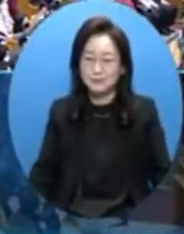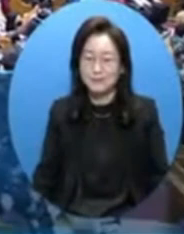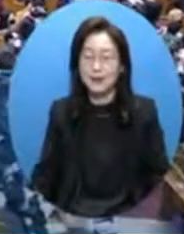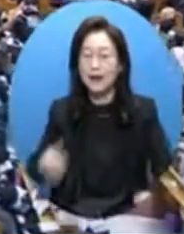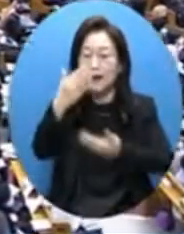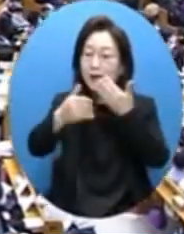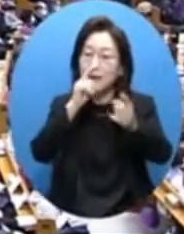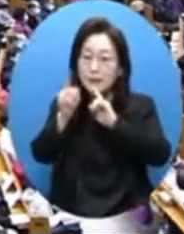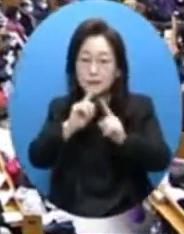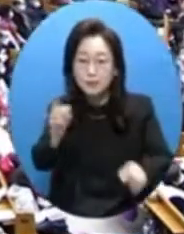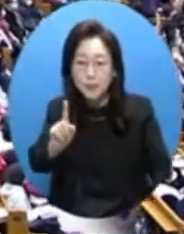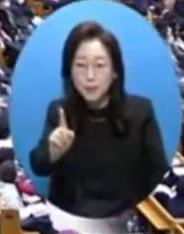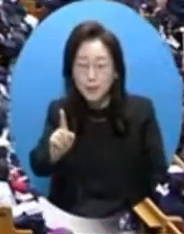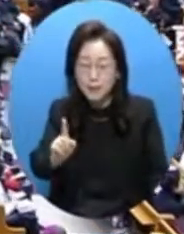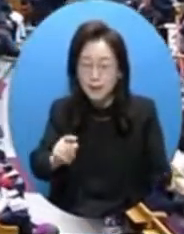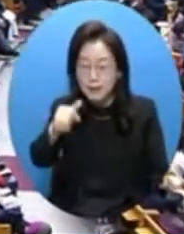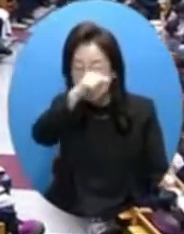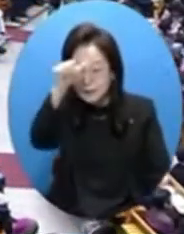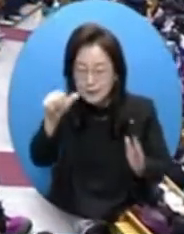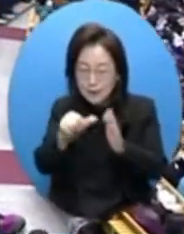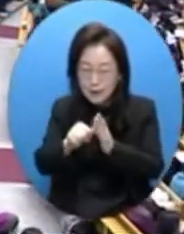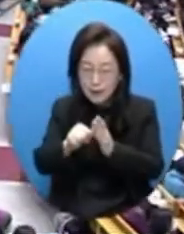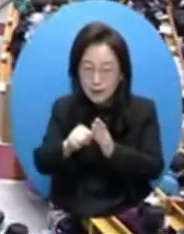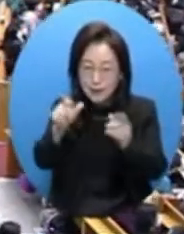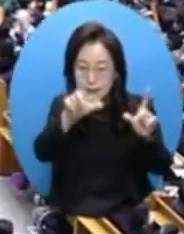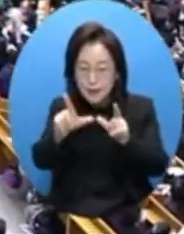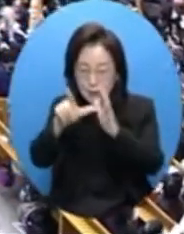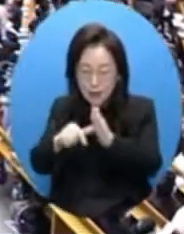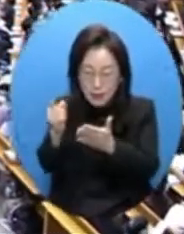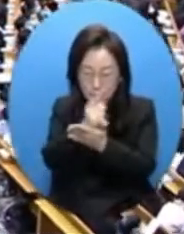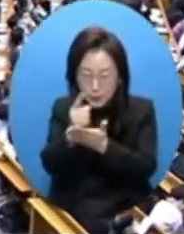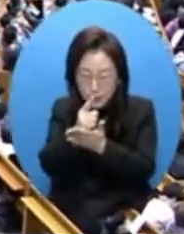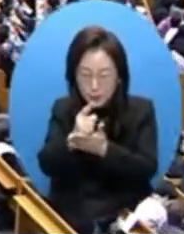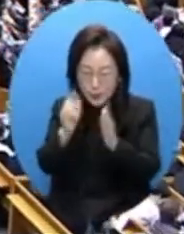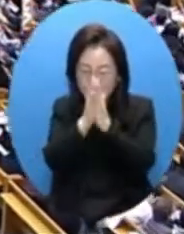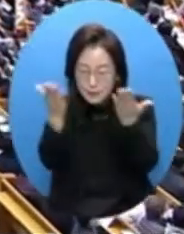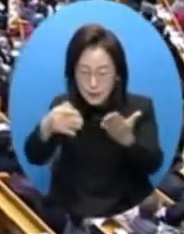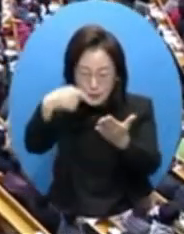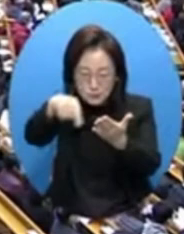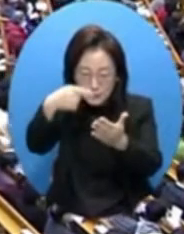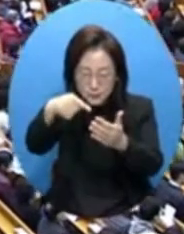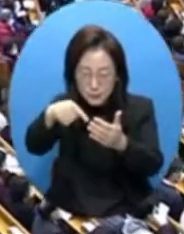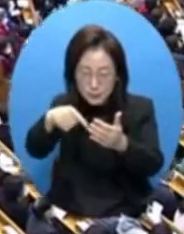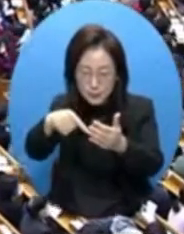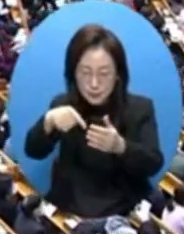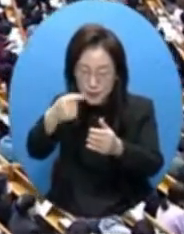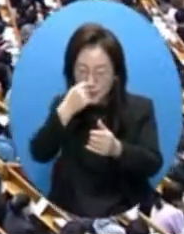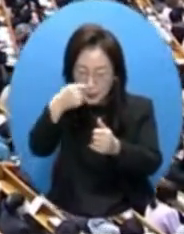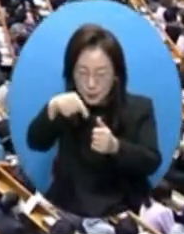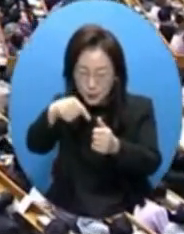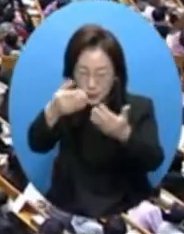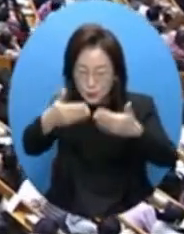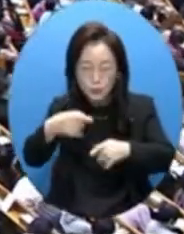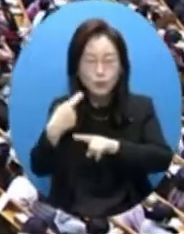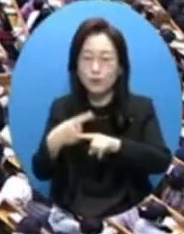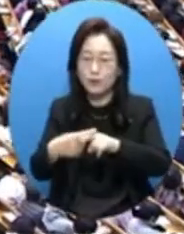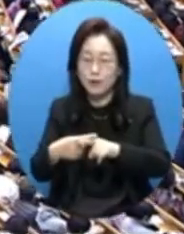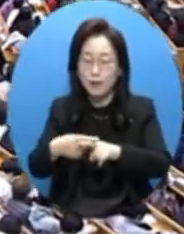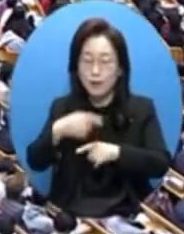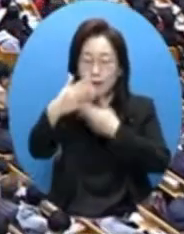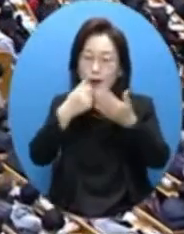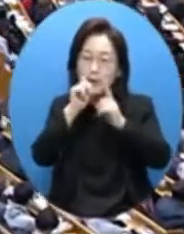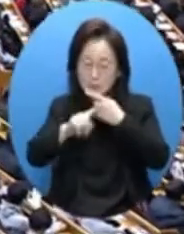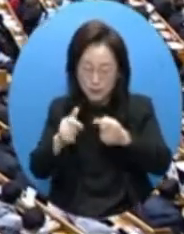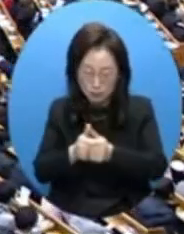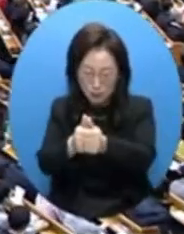말씀은 인생의 나침반인 것입니다 내 삶에 교과서요 지침서 있는 것입니다 말씀 민담을 따라가는 사랑하는 여러분